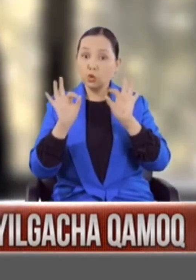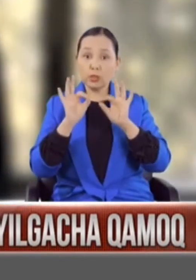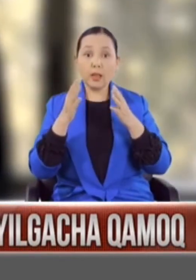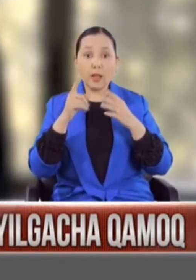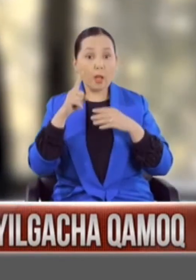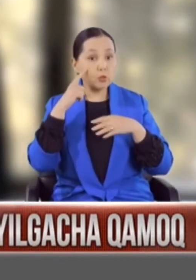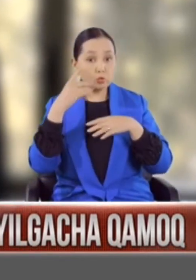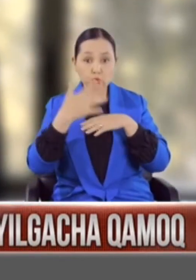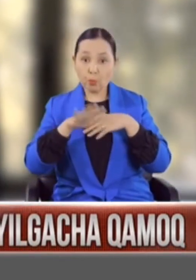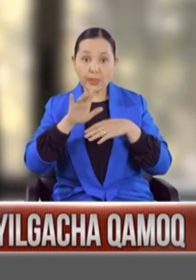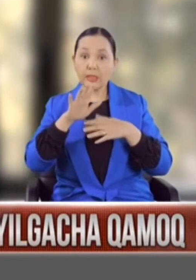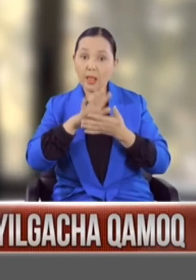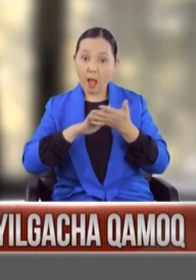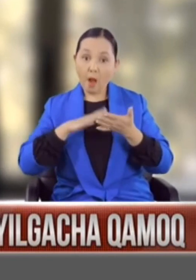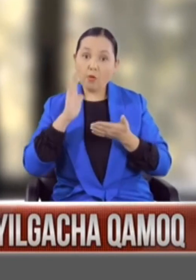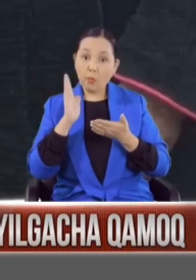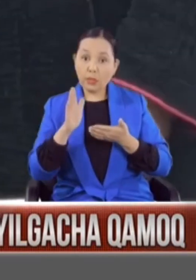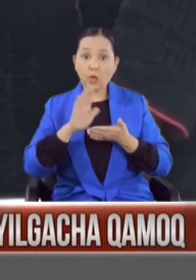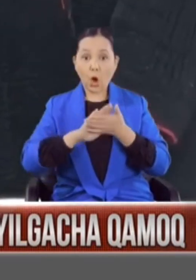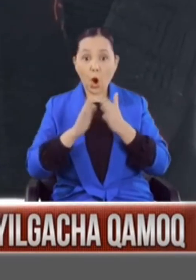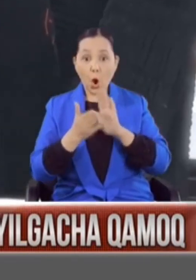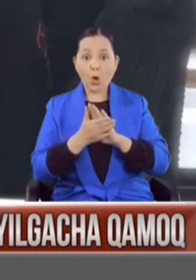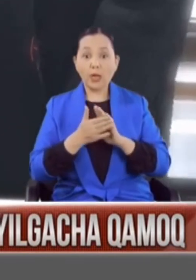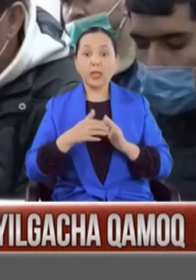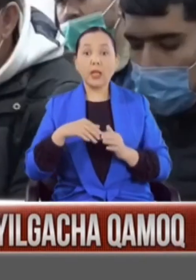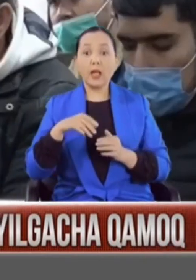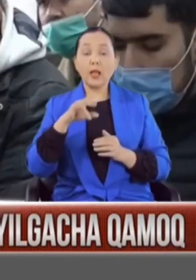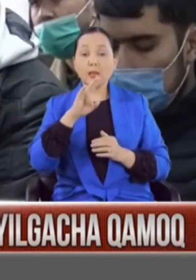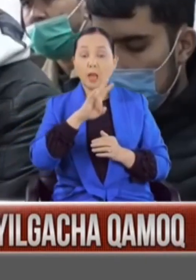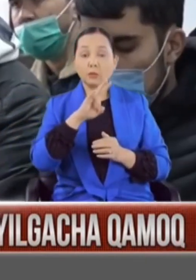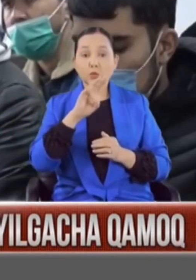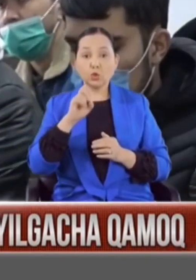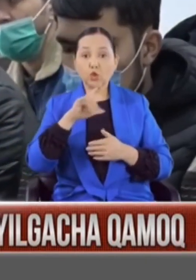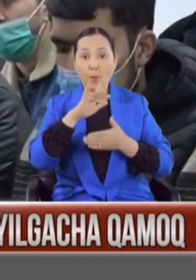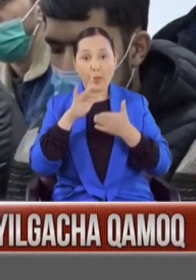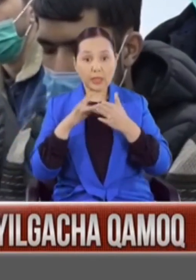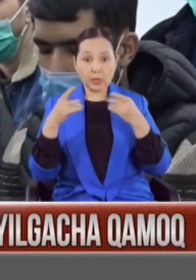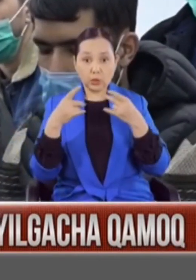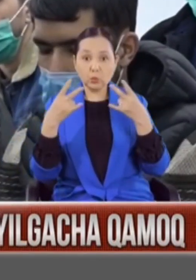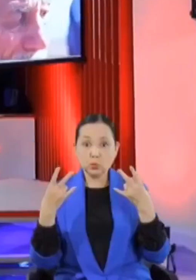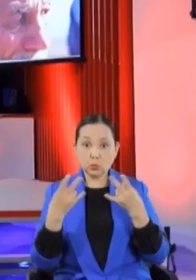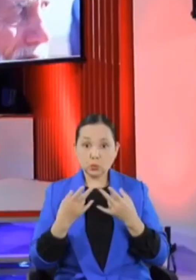ekan, bu kabi holatlar davom etaveradi. Yulduzxon Olimova va Navruz Xushvaqtov Markaziy studiya uchun.